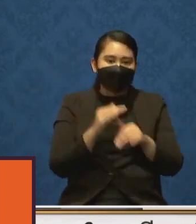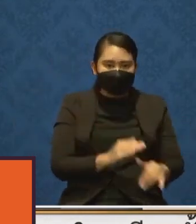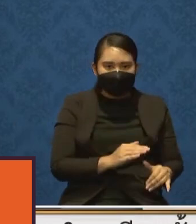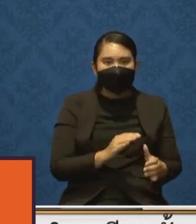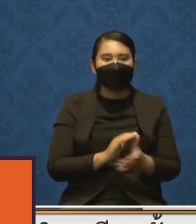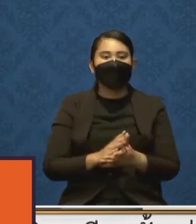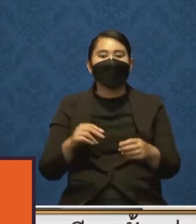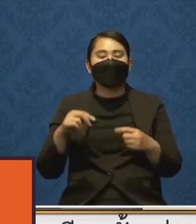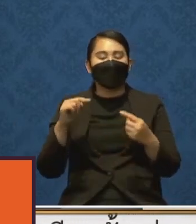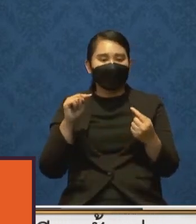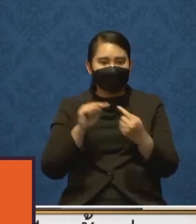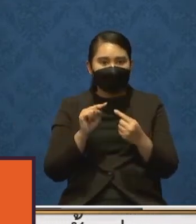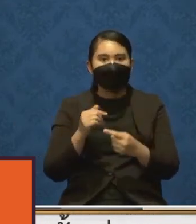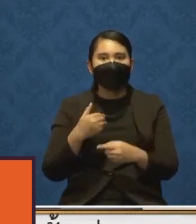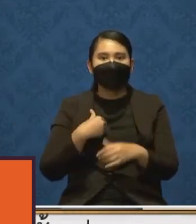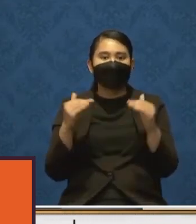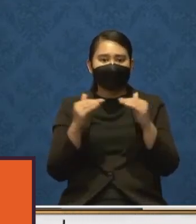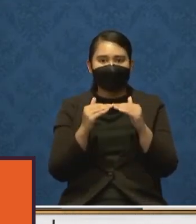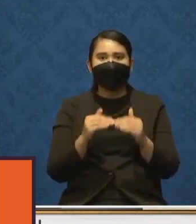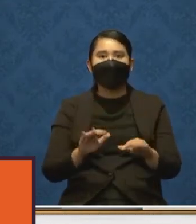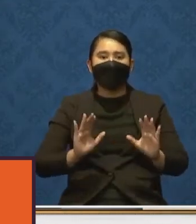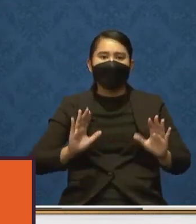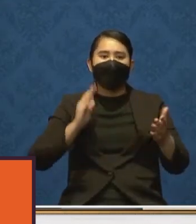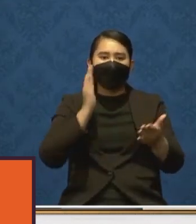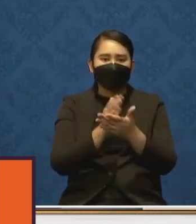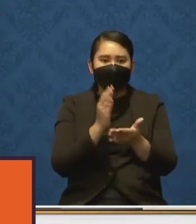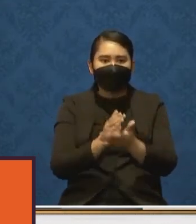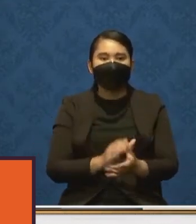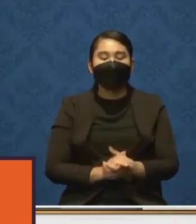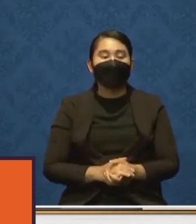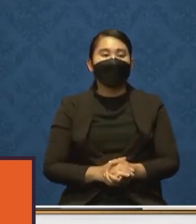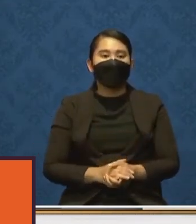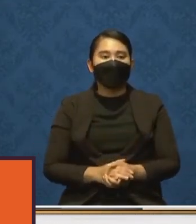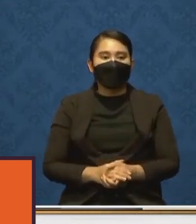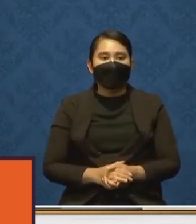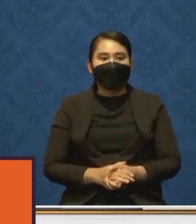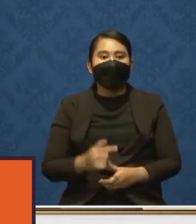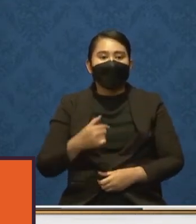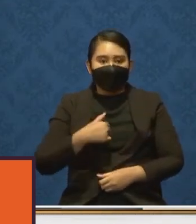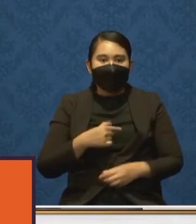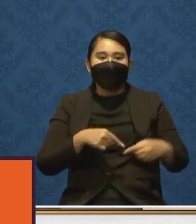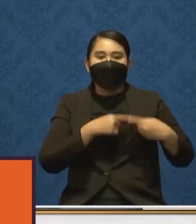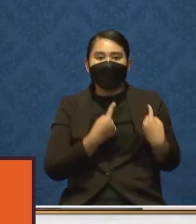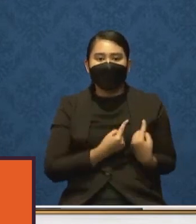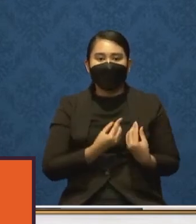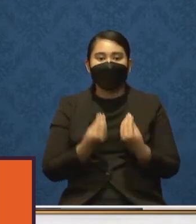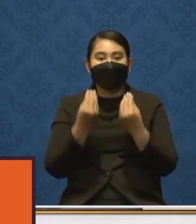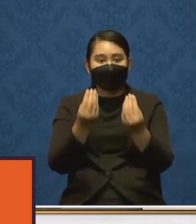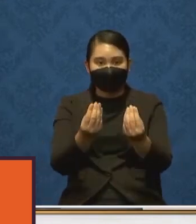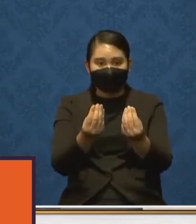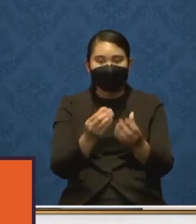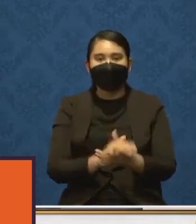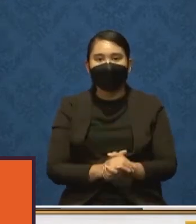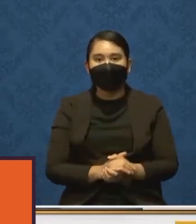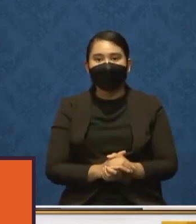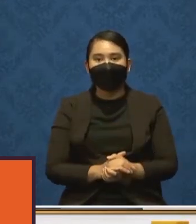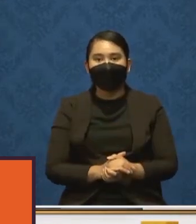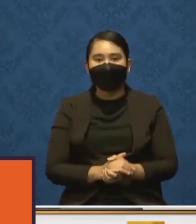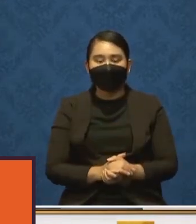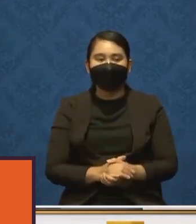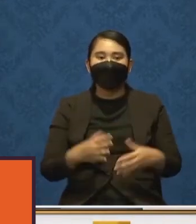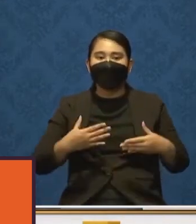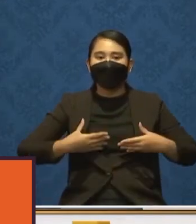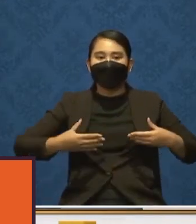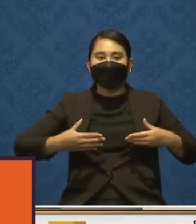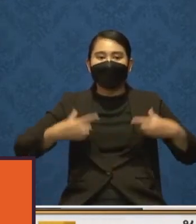่างไร้แลงที่สุดหยุดสัทีท่ใช้ควธหารครับผมเป็กำลงใจใหท่านใส่สตรดๆ